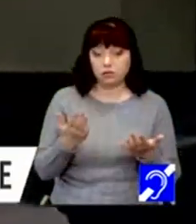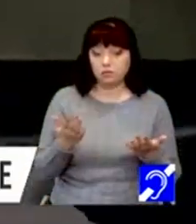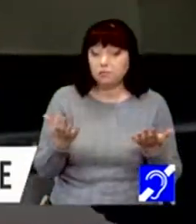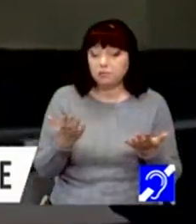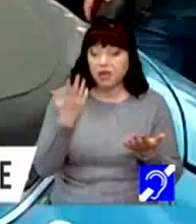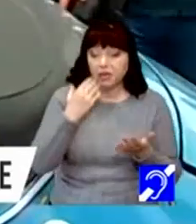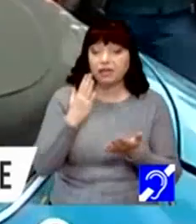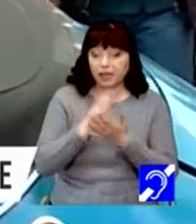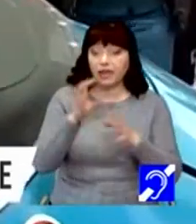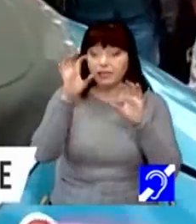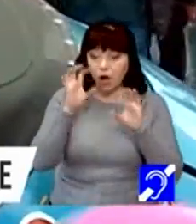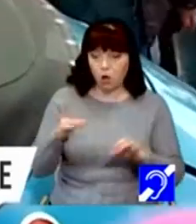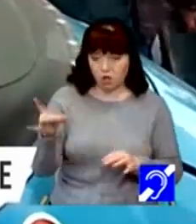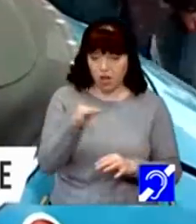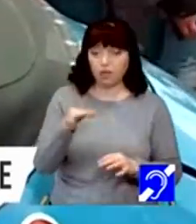există